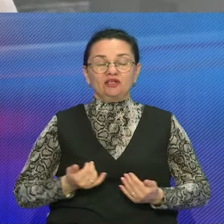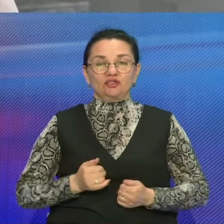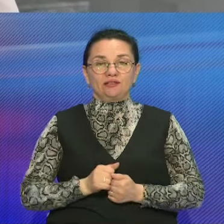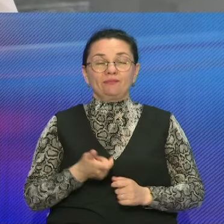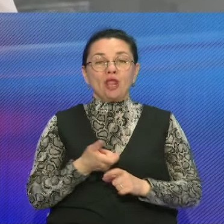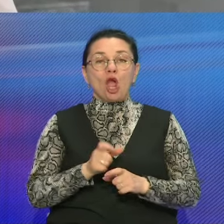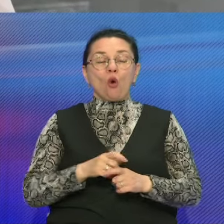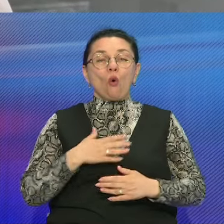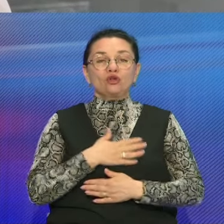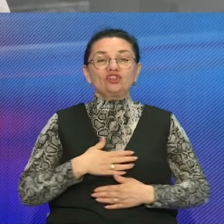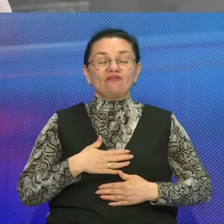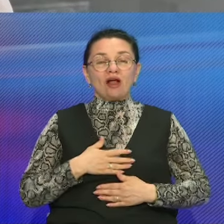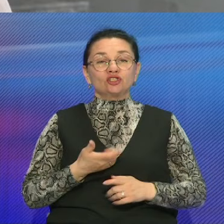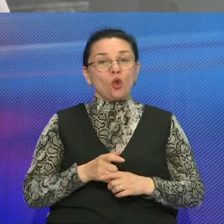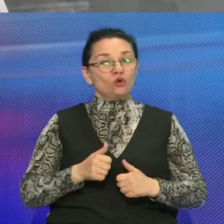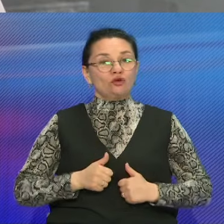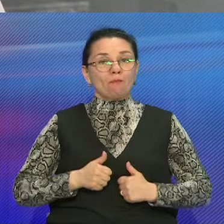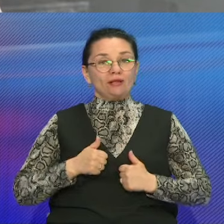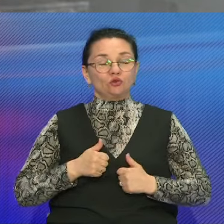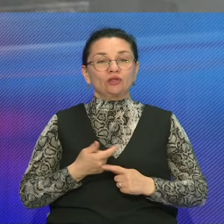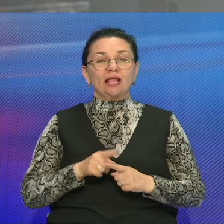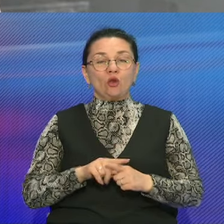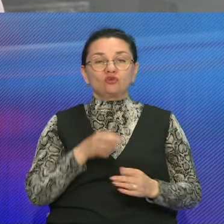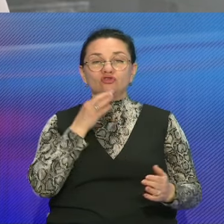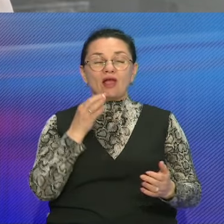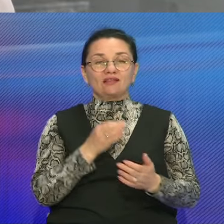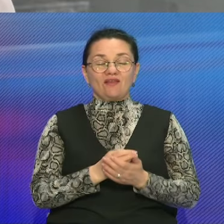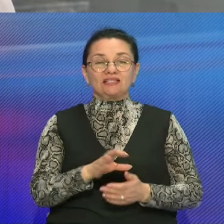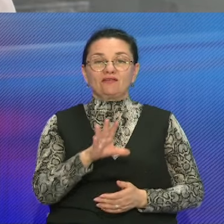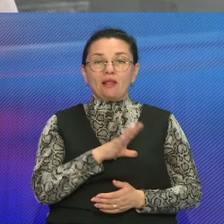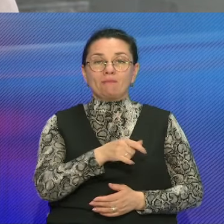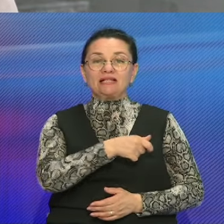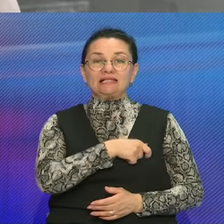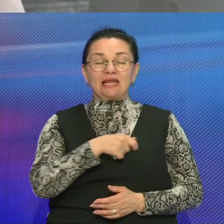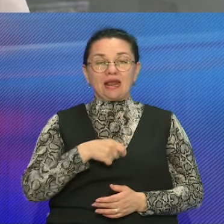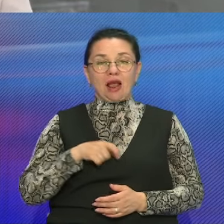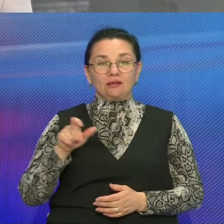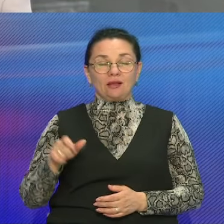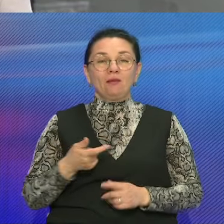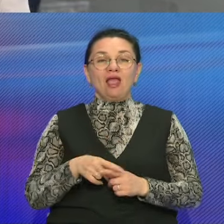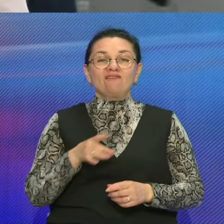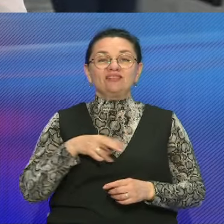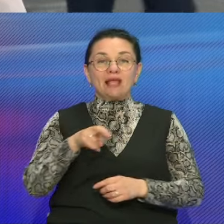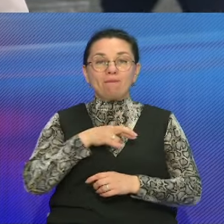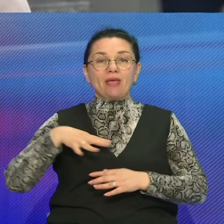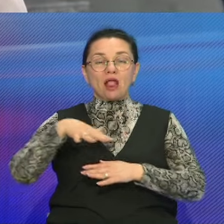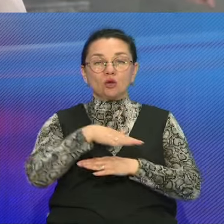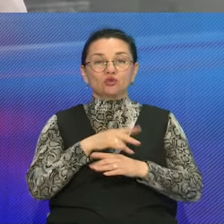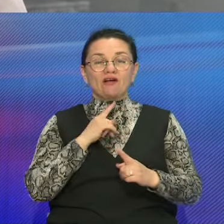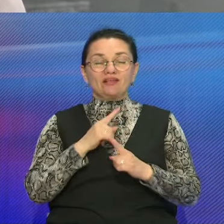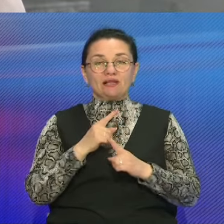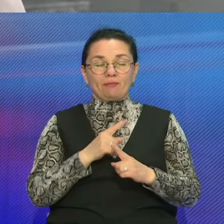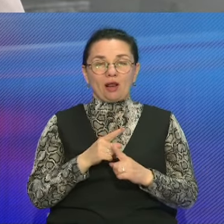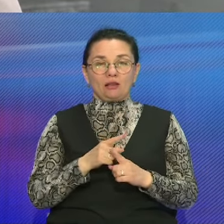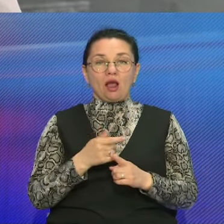Очень важно, очень почетно и, безусловно, очень ответственно быть делегатом Всебелорусского народного собрания. Хочу